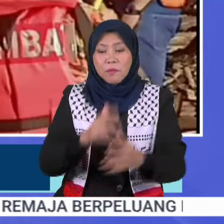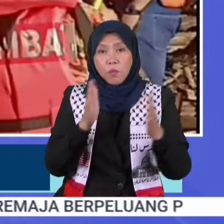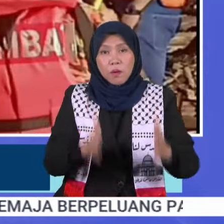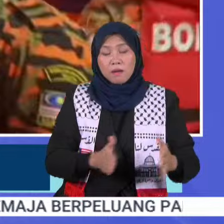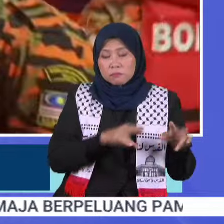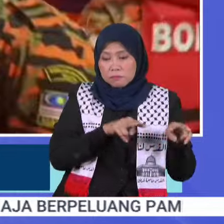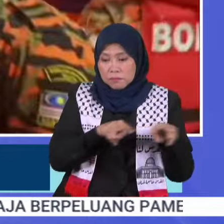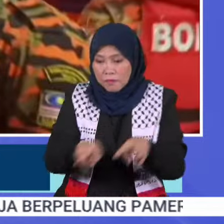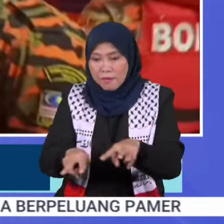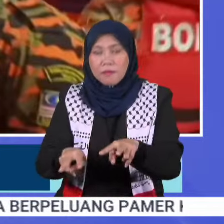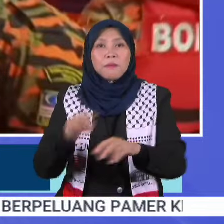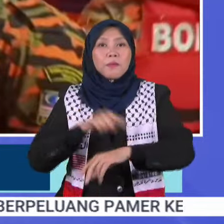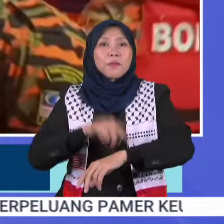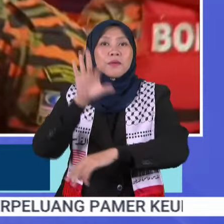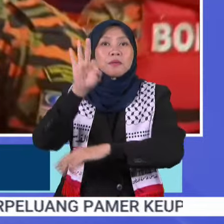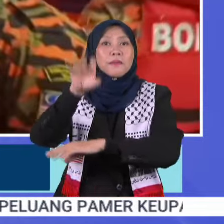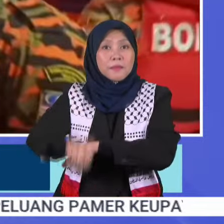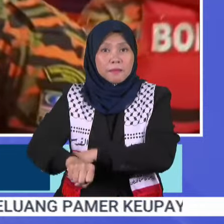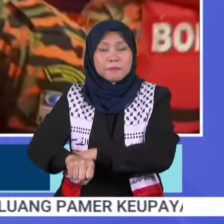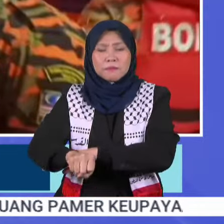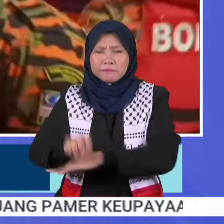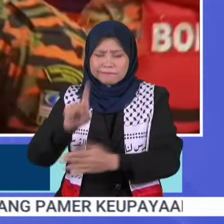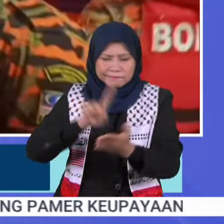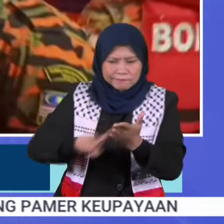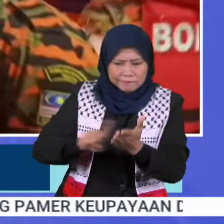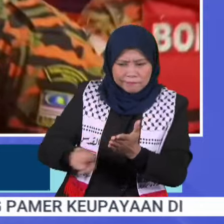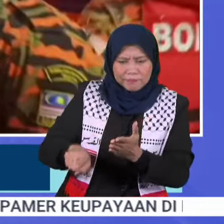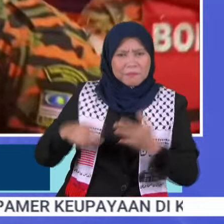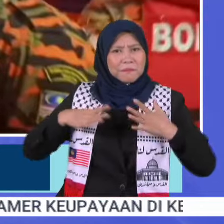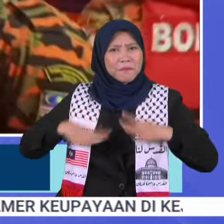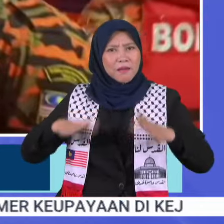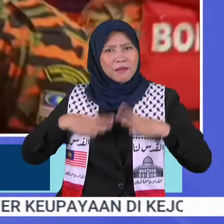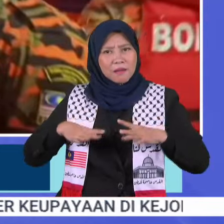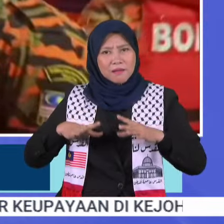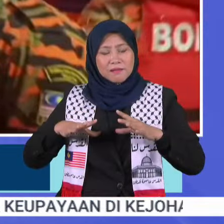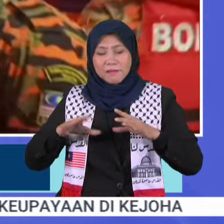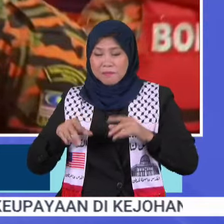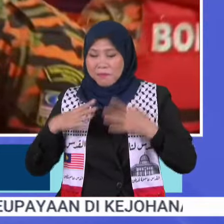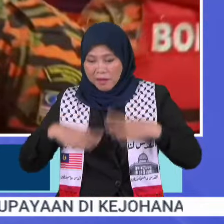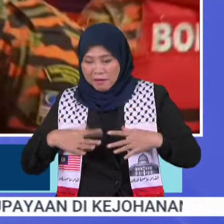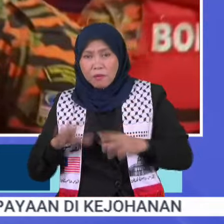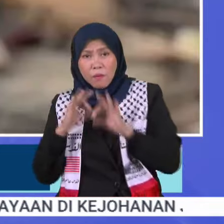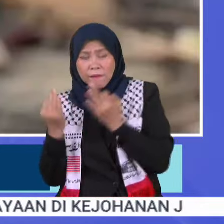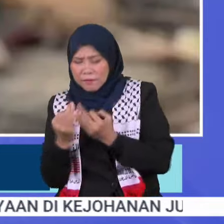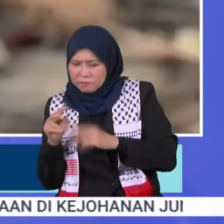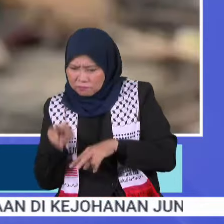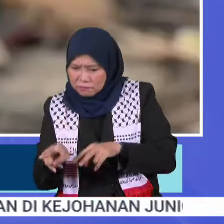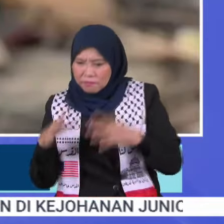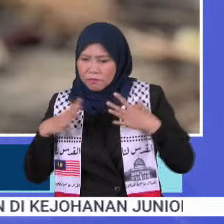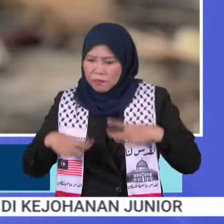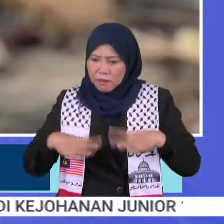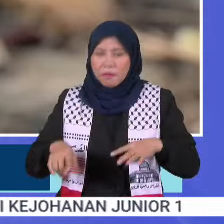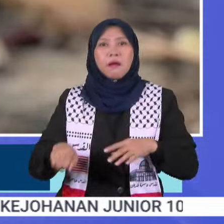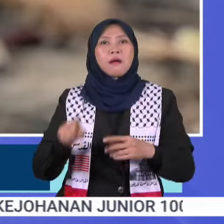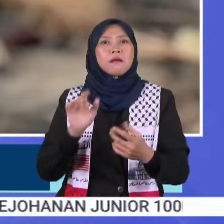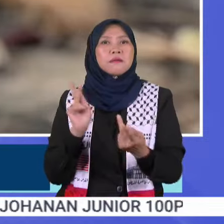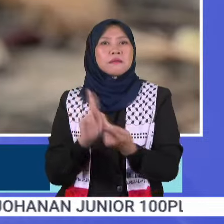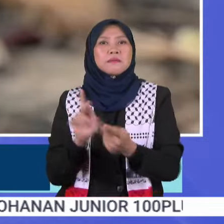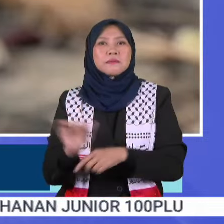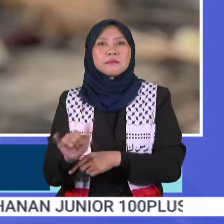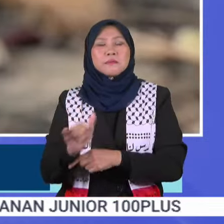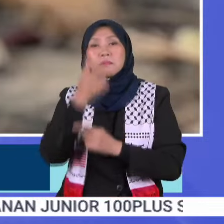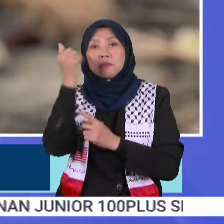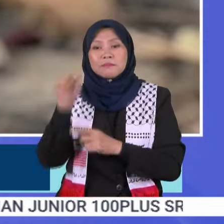ramai kira-kira pukul 9 malam. Hasil pengecaman melalui pakaian oleh keluarga, mayat adalah peniaga kosmetik yang hilang